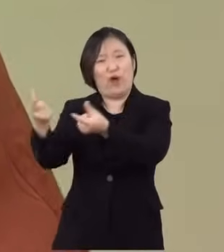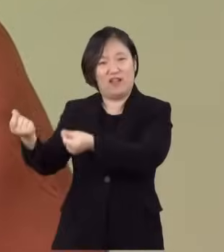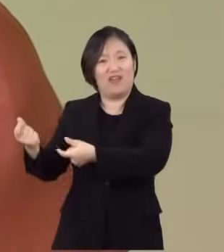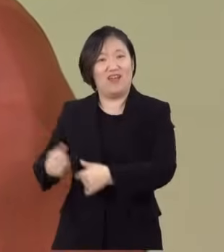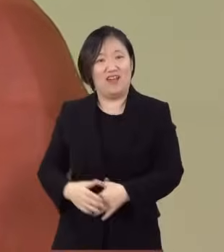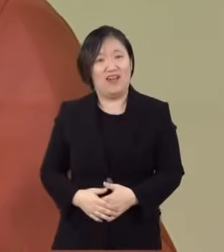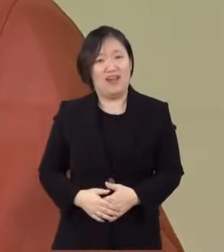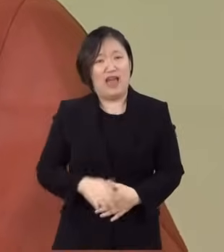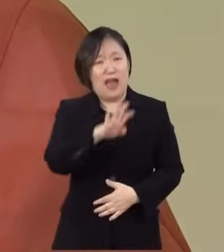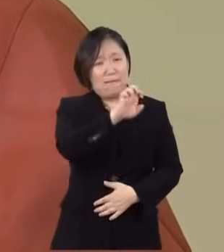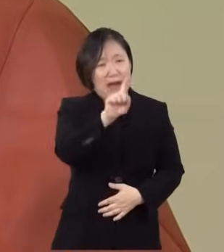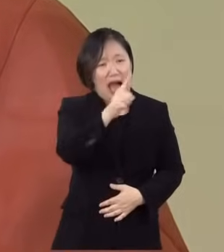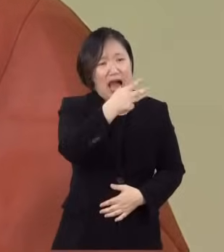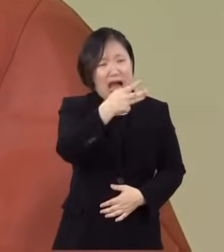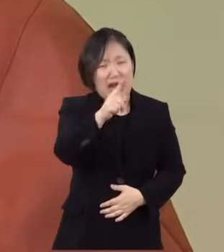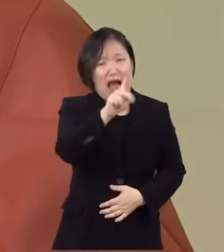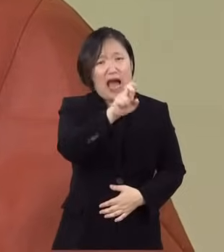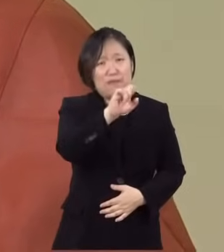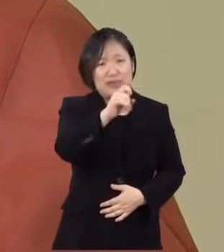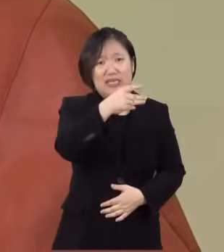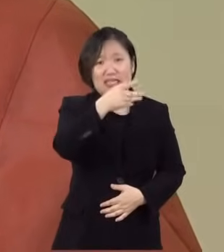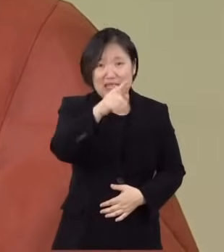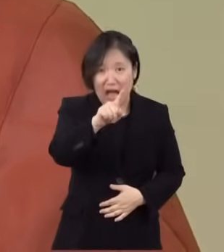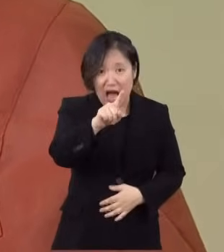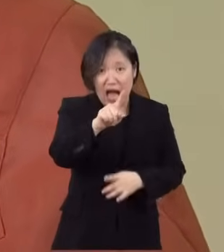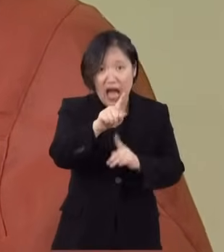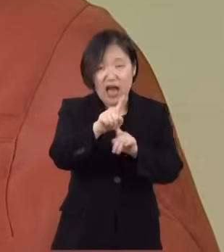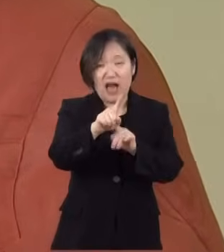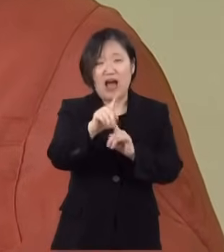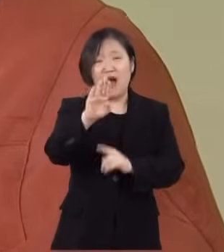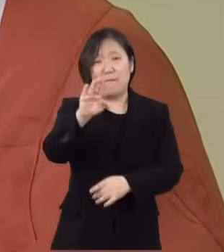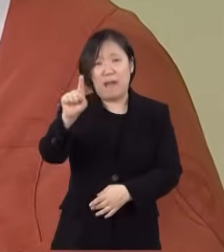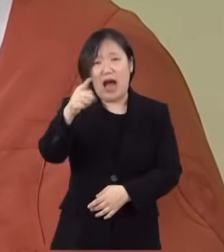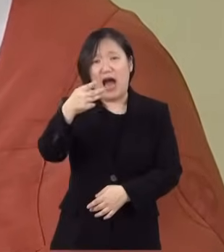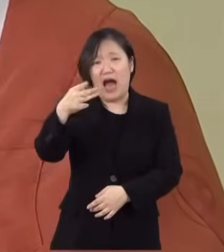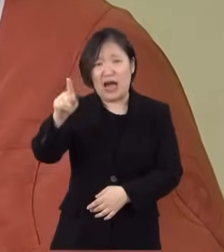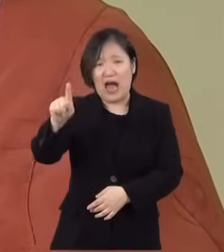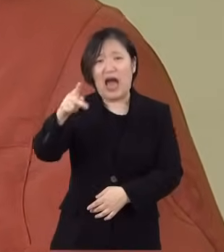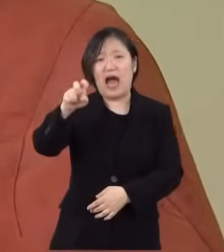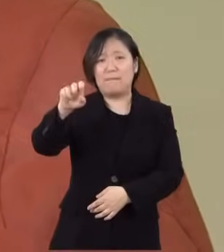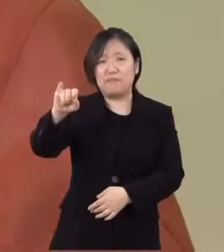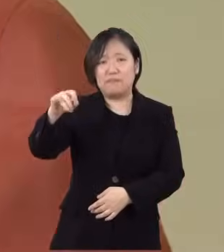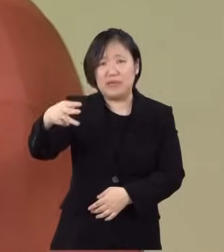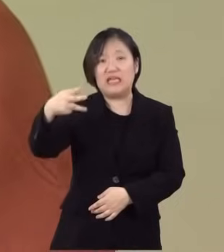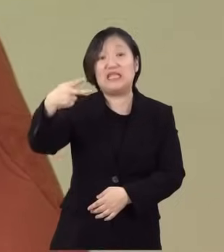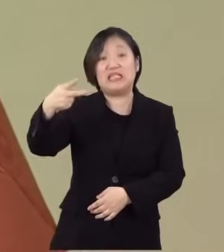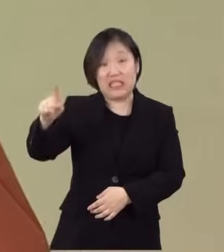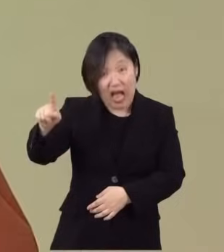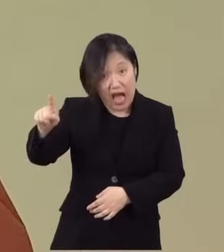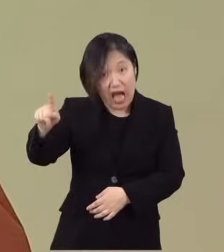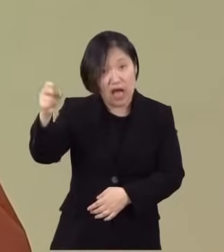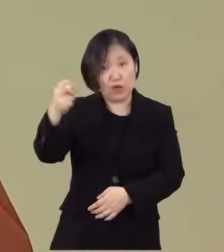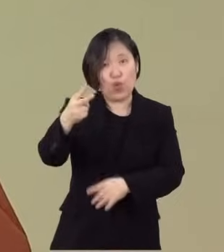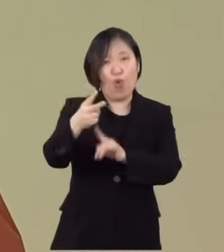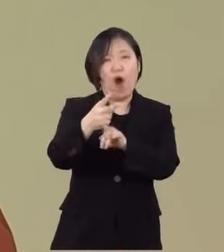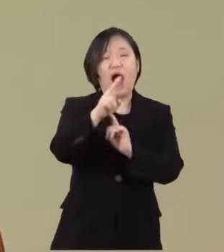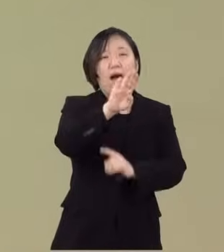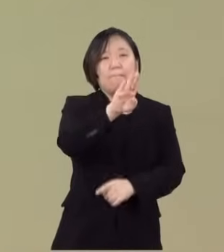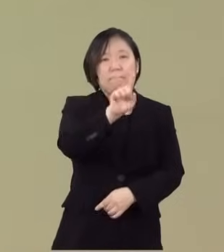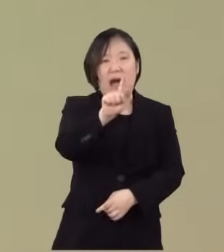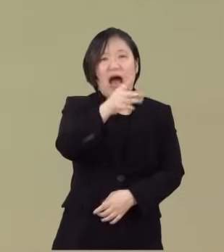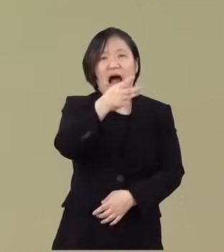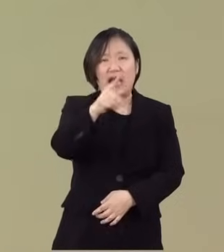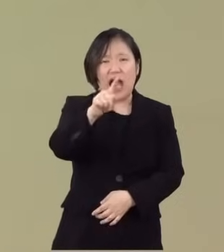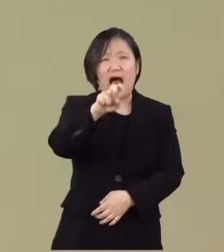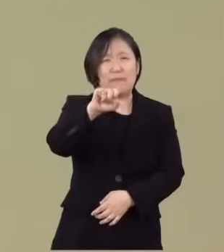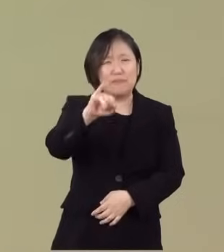파라미타 바라밀다 바라밀 결국은 같은 뜻인데요 완성하다